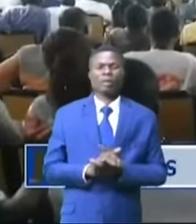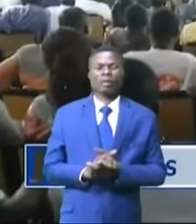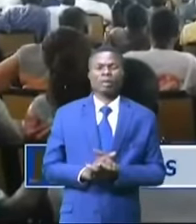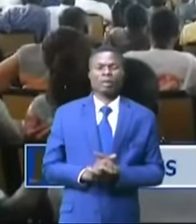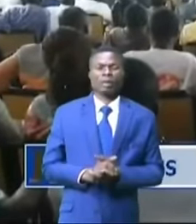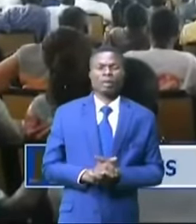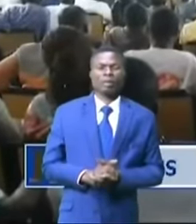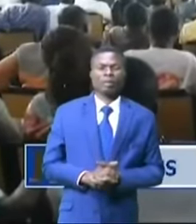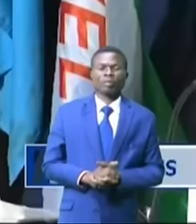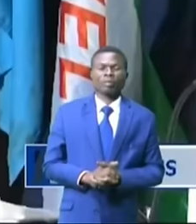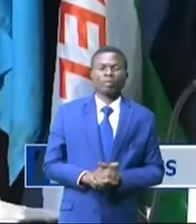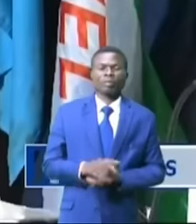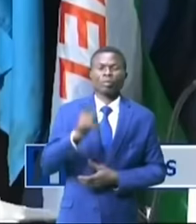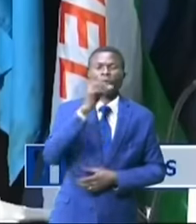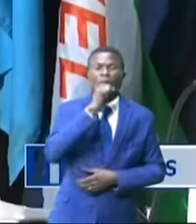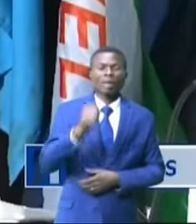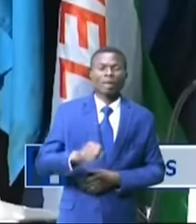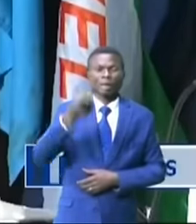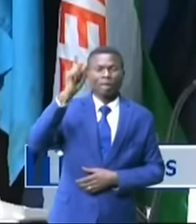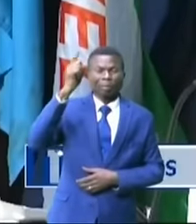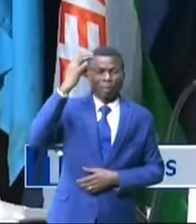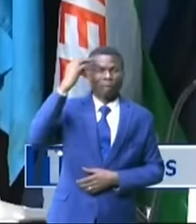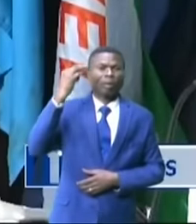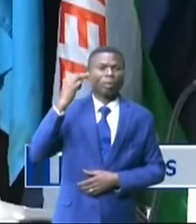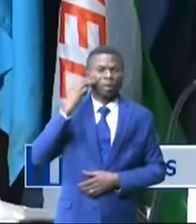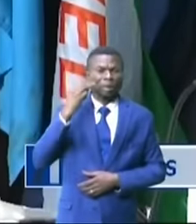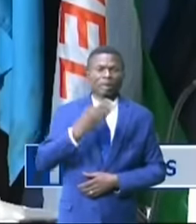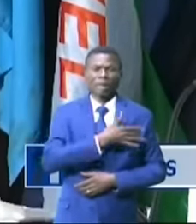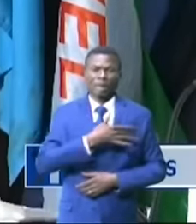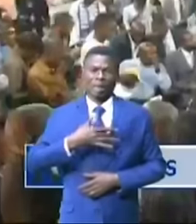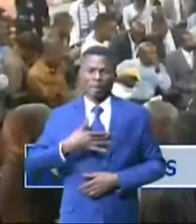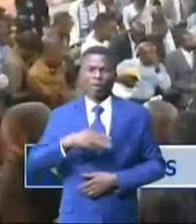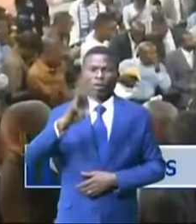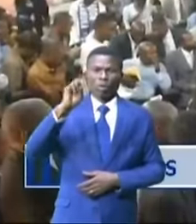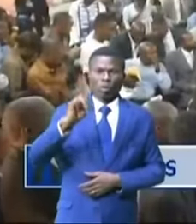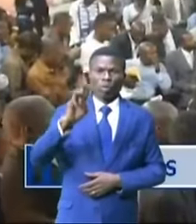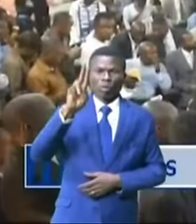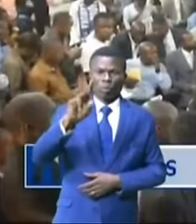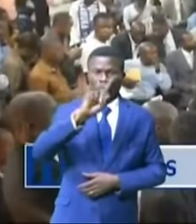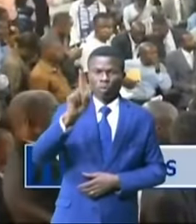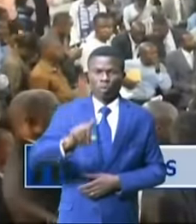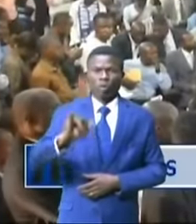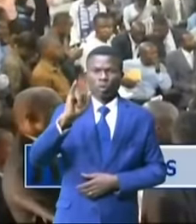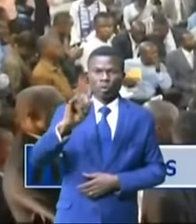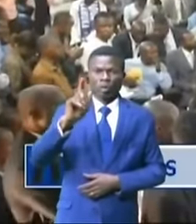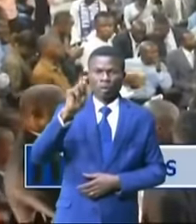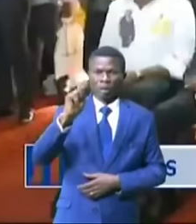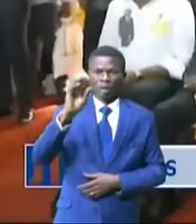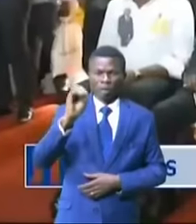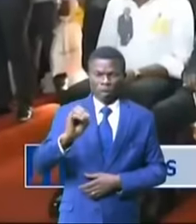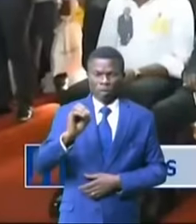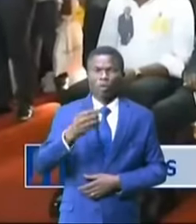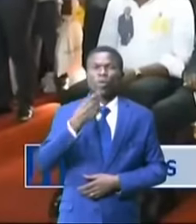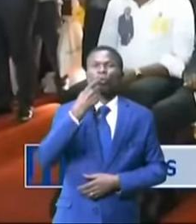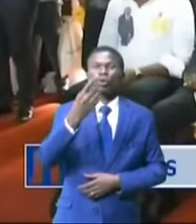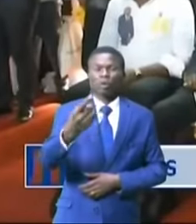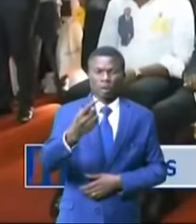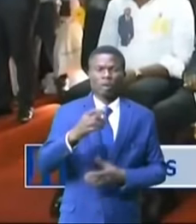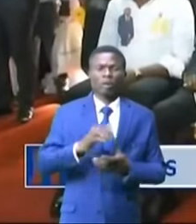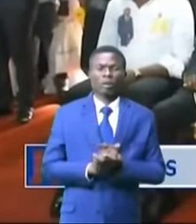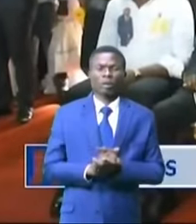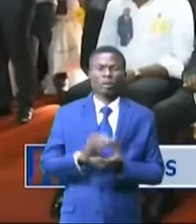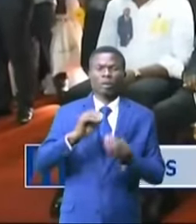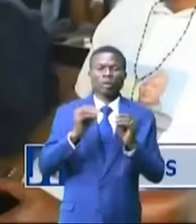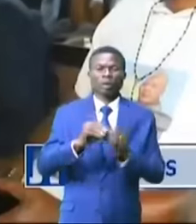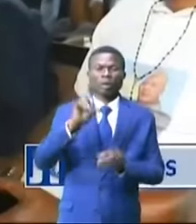300 milliards de dollars américains pour libérer le Congo et les Congolais de la pauvreté. C'est ce que propose le candidat président de la République